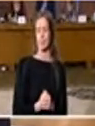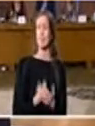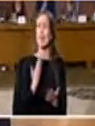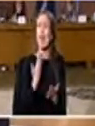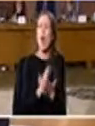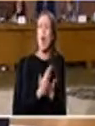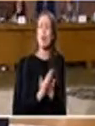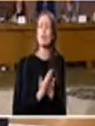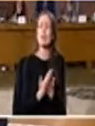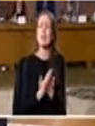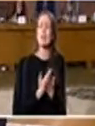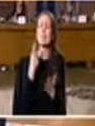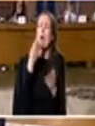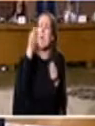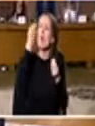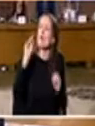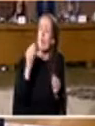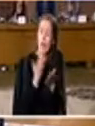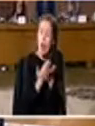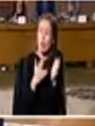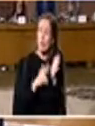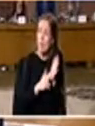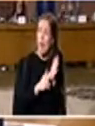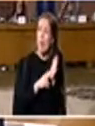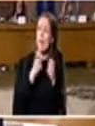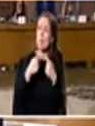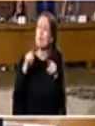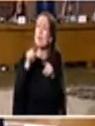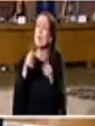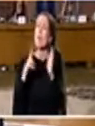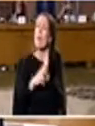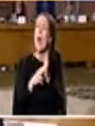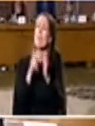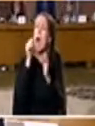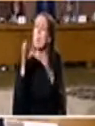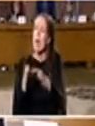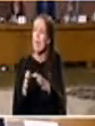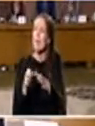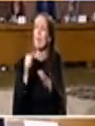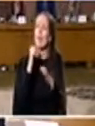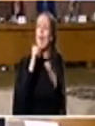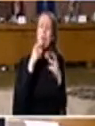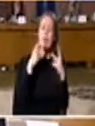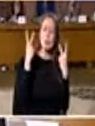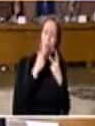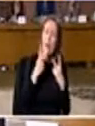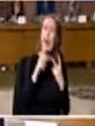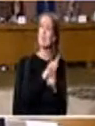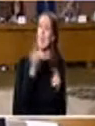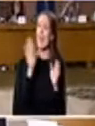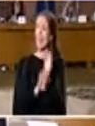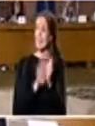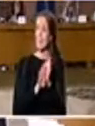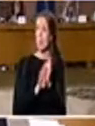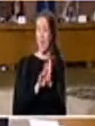Osnovna ili poštovanje osnovnih prava, posebno prava manjina i princip tolerancije i nediskriminacije